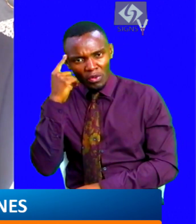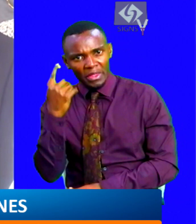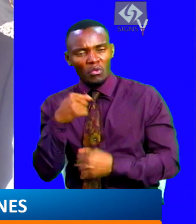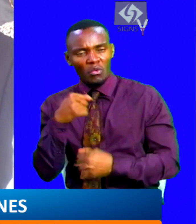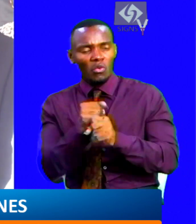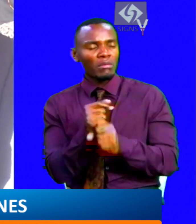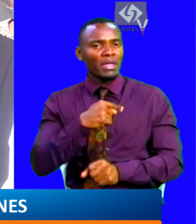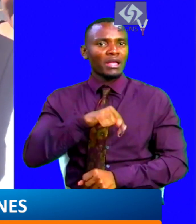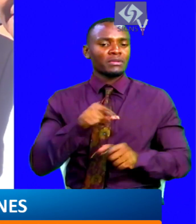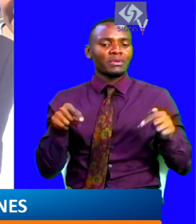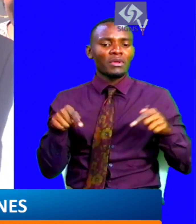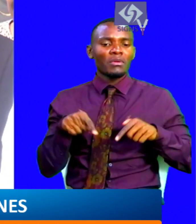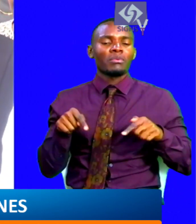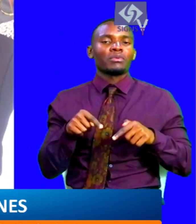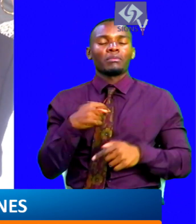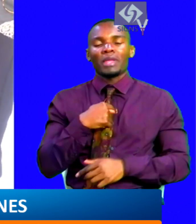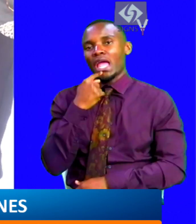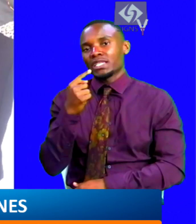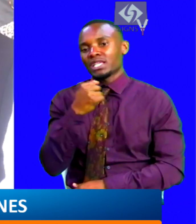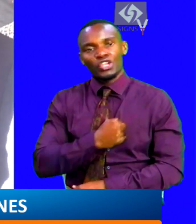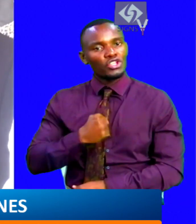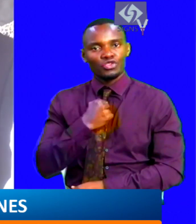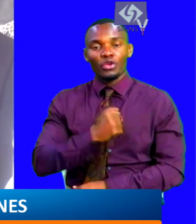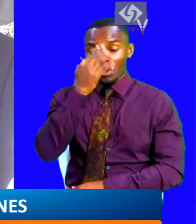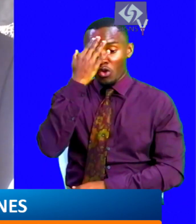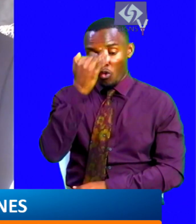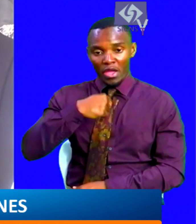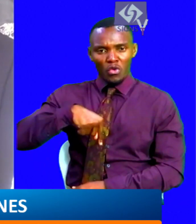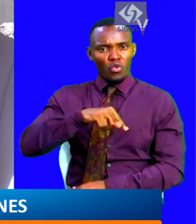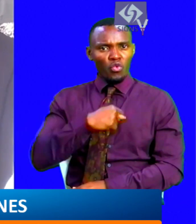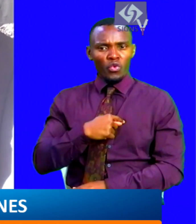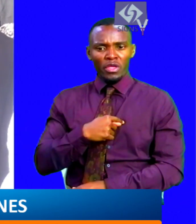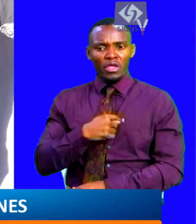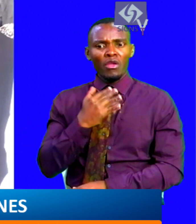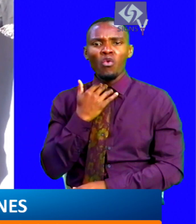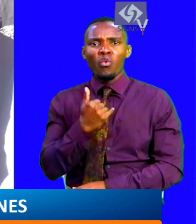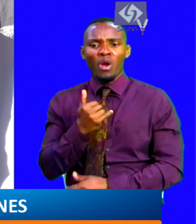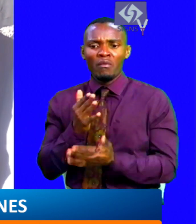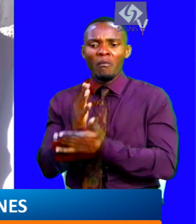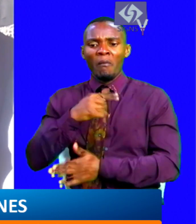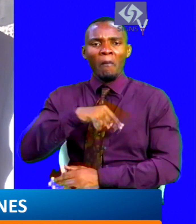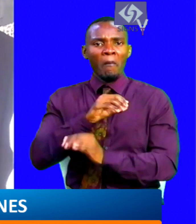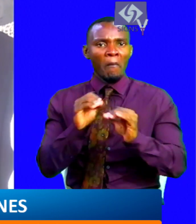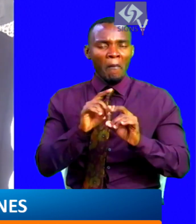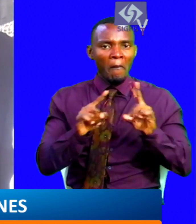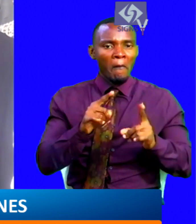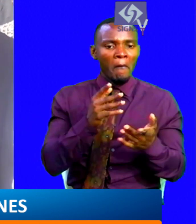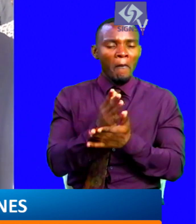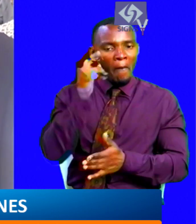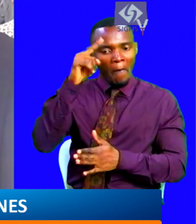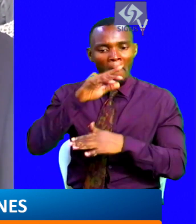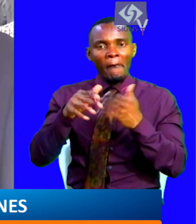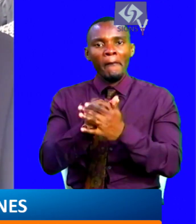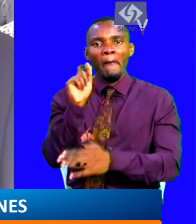siongei kama mshakiwa, naongea kama Mkenya. Haki ya watu kukungamana. Katiba iko